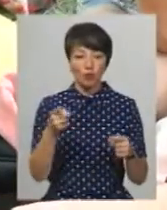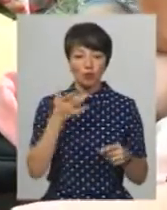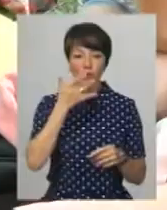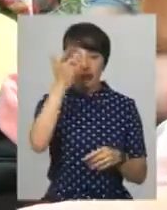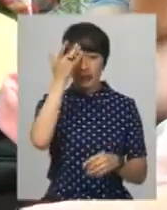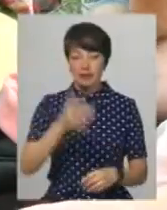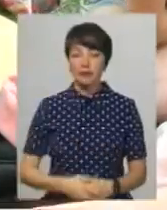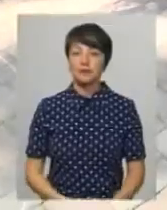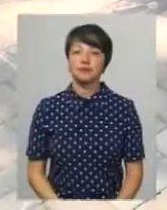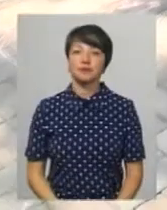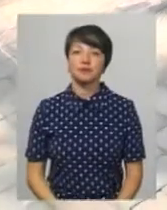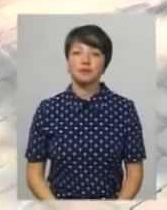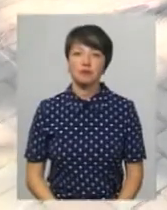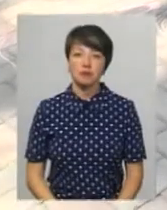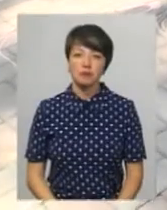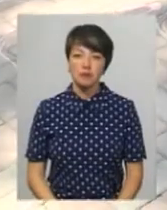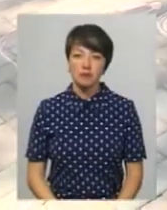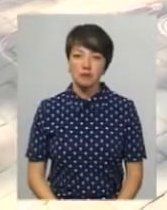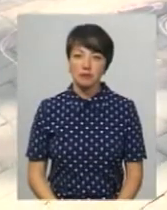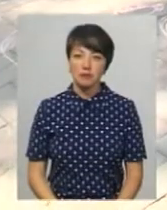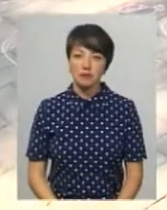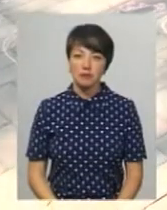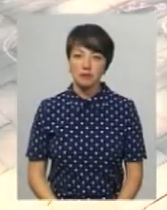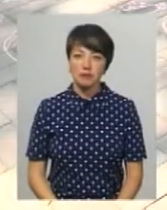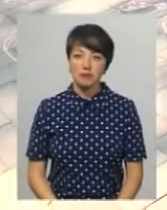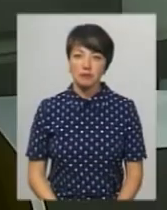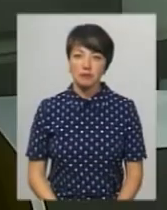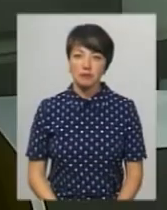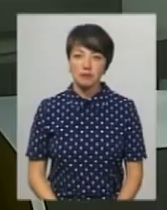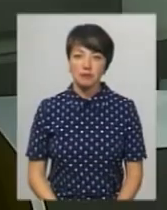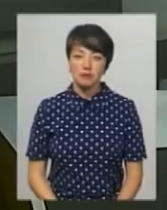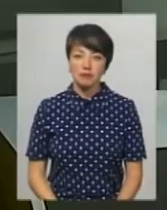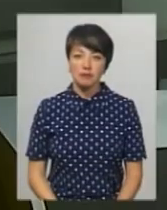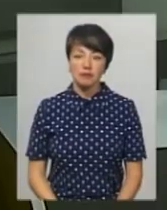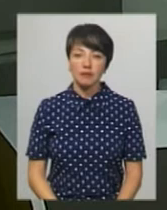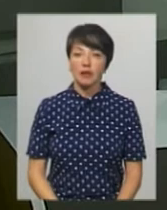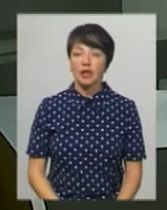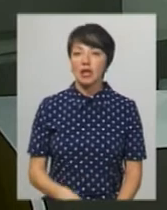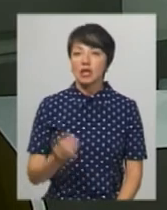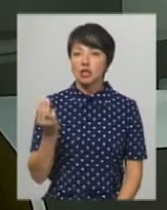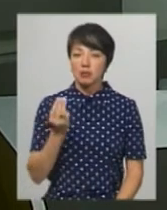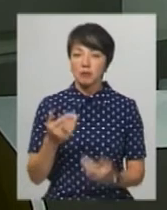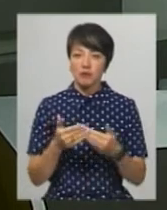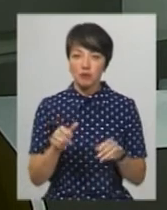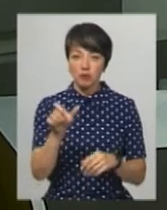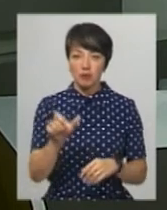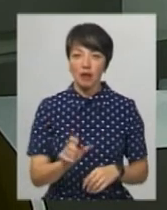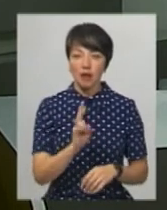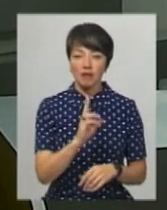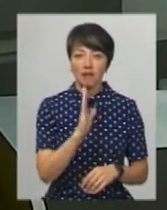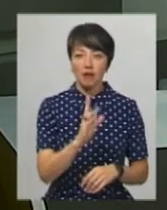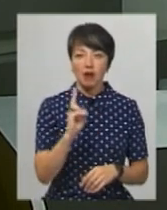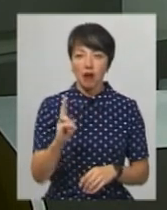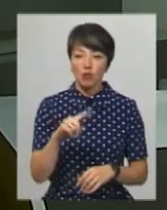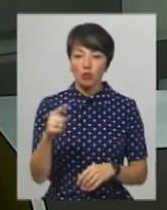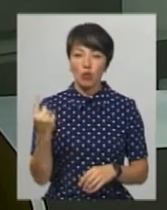літа. Дарина Денисенко, Іван Мовчан, Дем'ян Цегольник. Новини «Поділля Центр». Шепетівський випускник НВК номер 1 Віктор